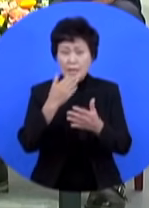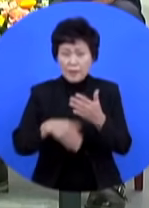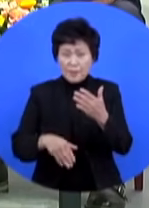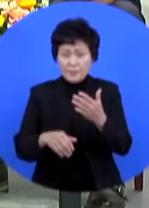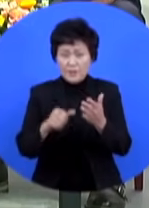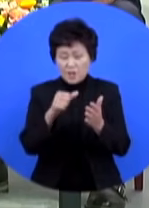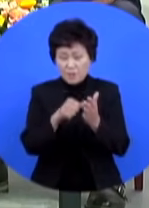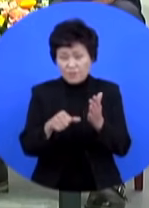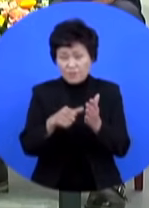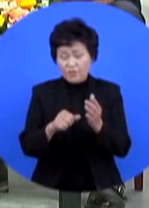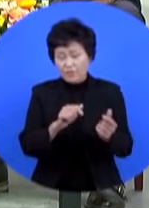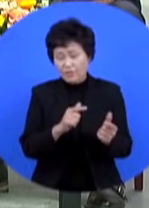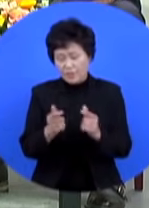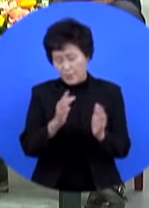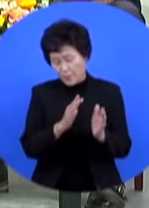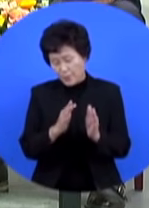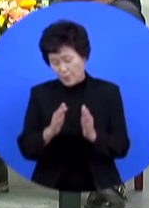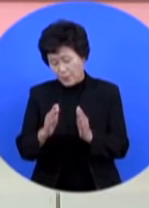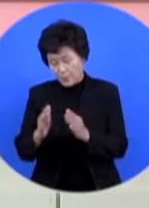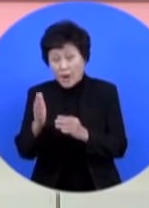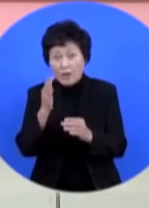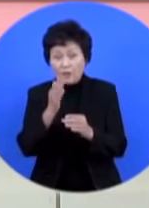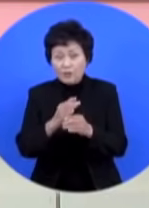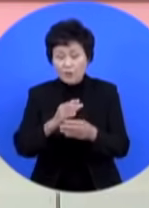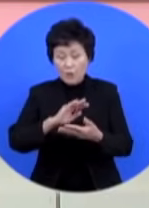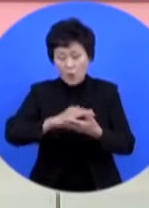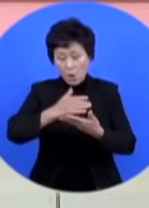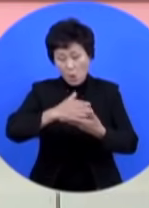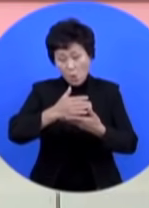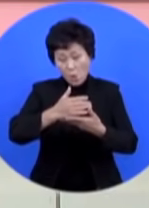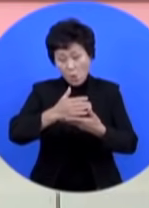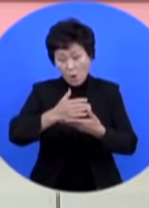깜짝 놀라셨다고요. 예, 통장을 정리했더니